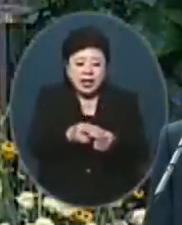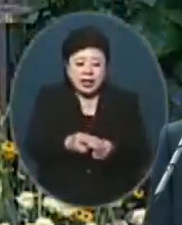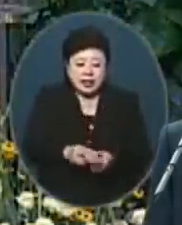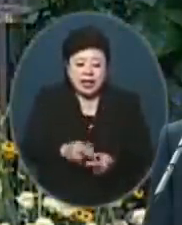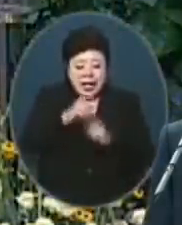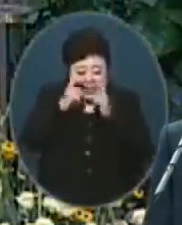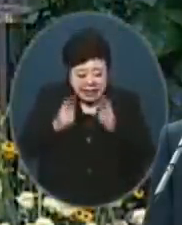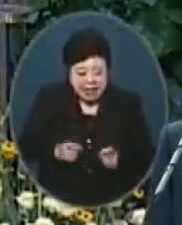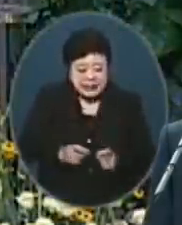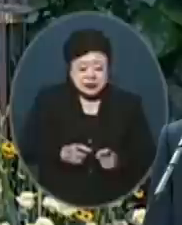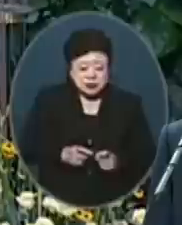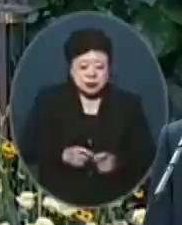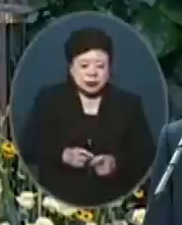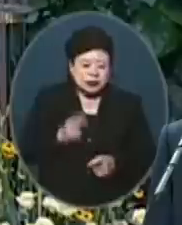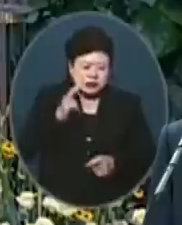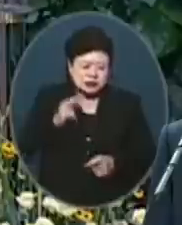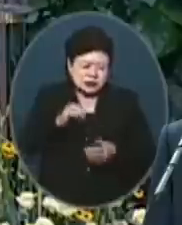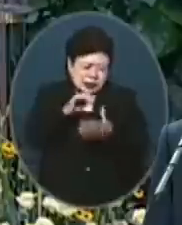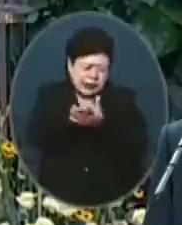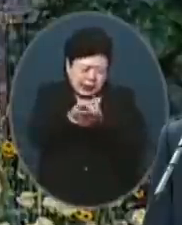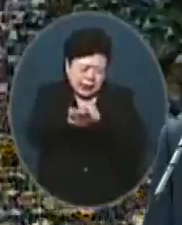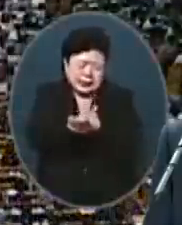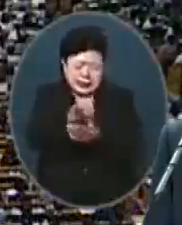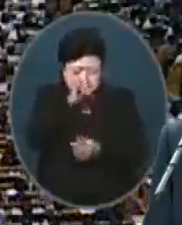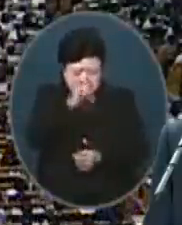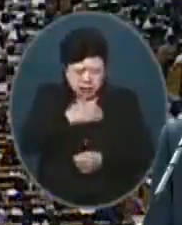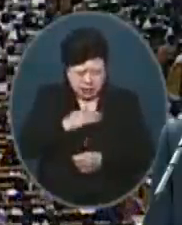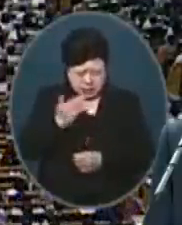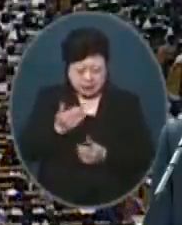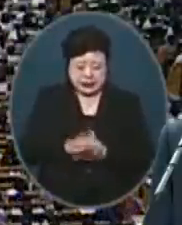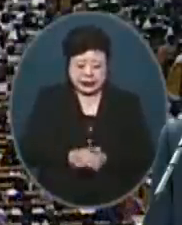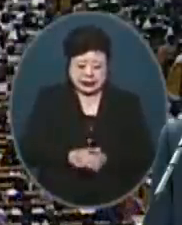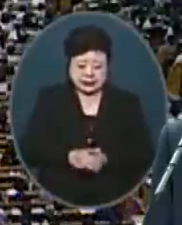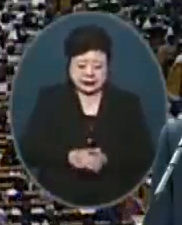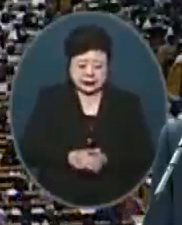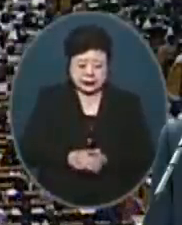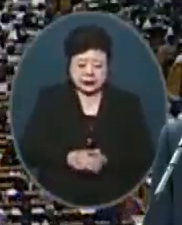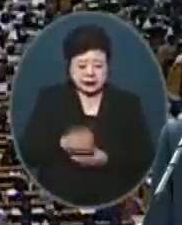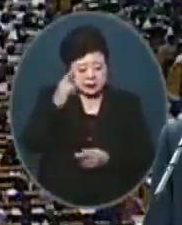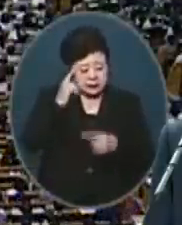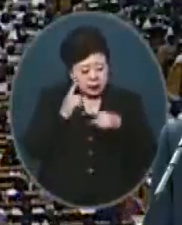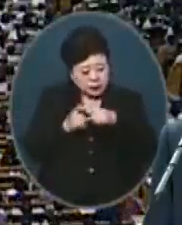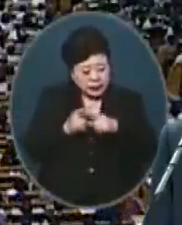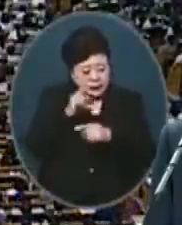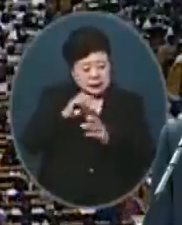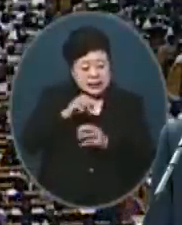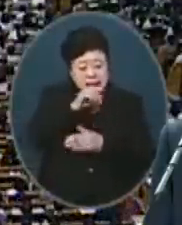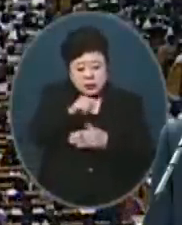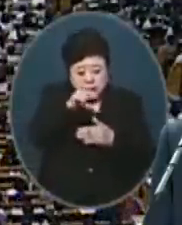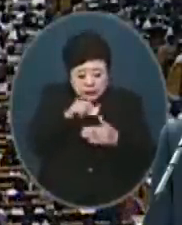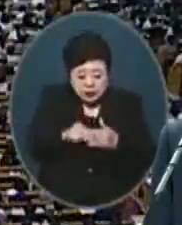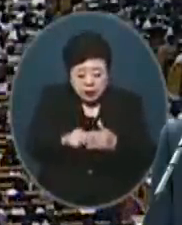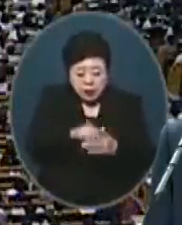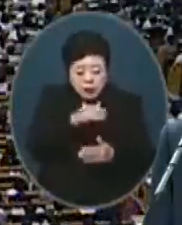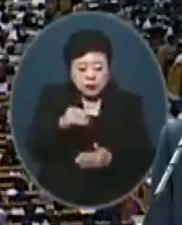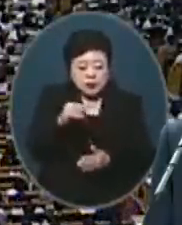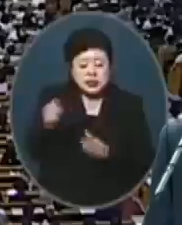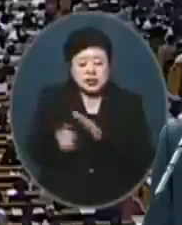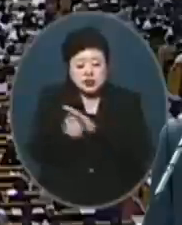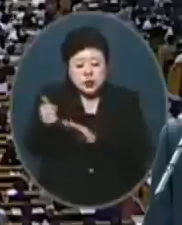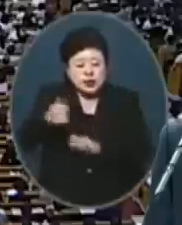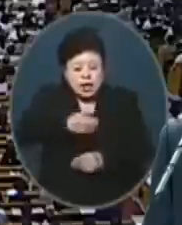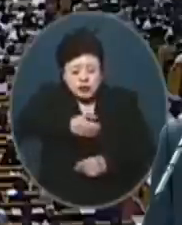개적으로 지극히 가깝게 있다는 것을 알아야 되는 것입니다. 긍정적인 세계 속에서 우리 소원의